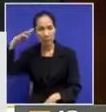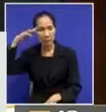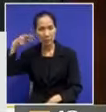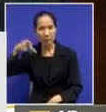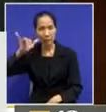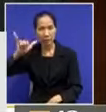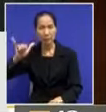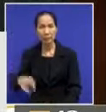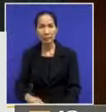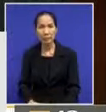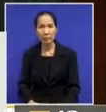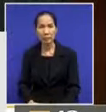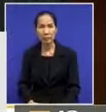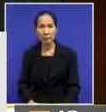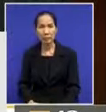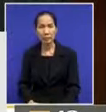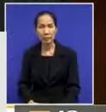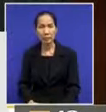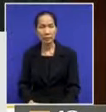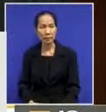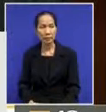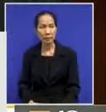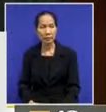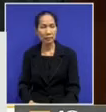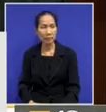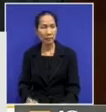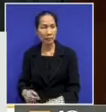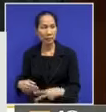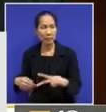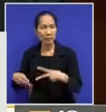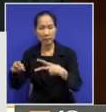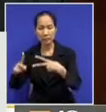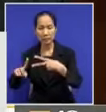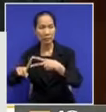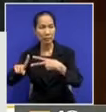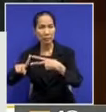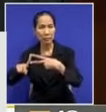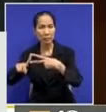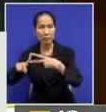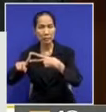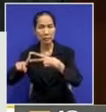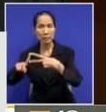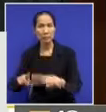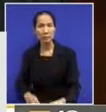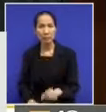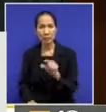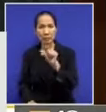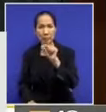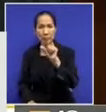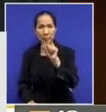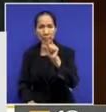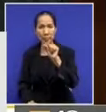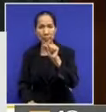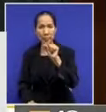19นายกันพงศ์จงสุธนามณี คุณธนาธรจึงรุ่งเรืองกิจครับ